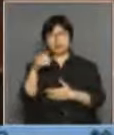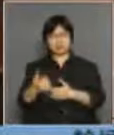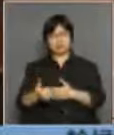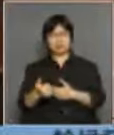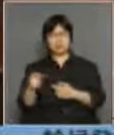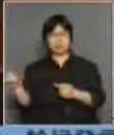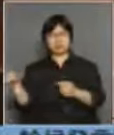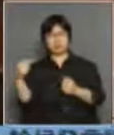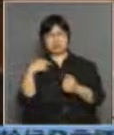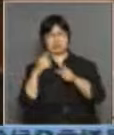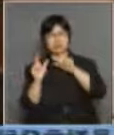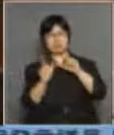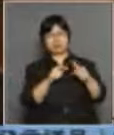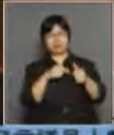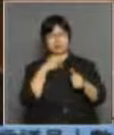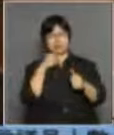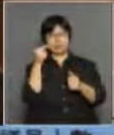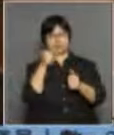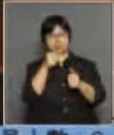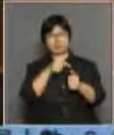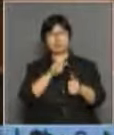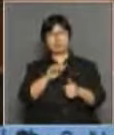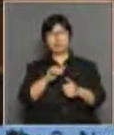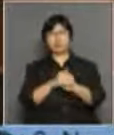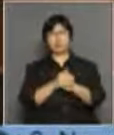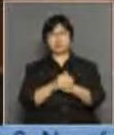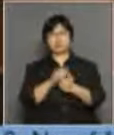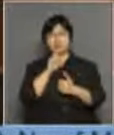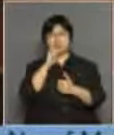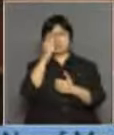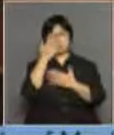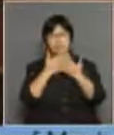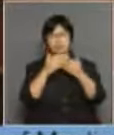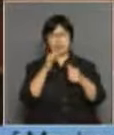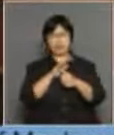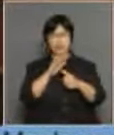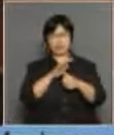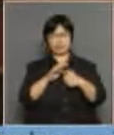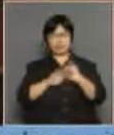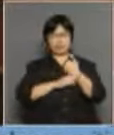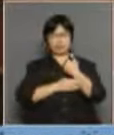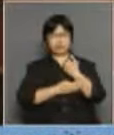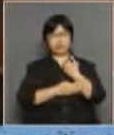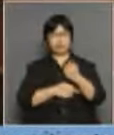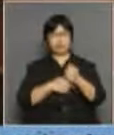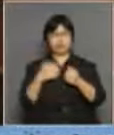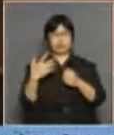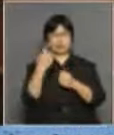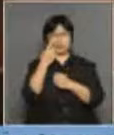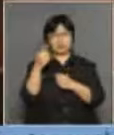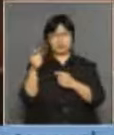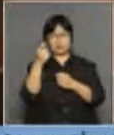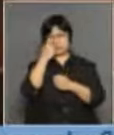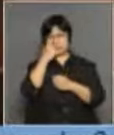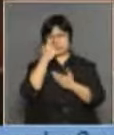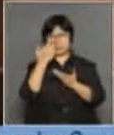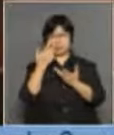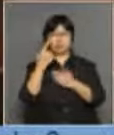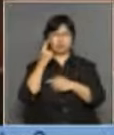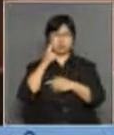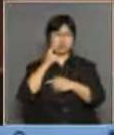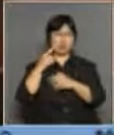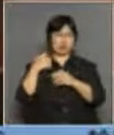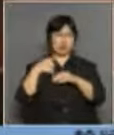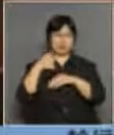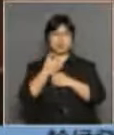哋就有得回應。如果有呢個網上欺凌法呢第一個呢就梁振英或者唐英年出嚟呢要